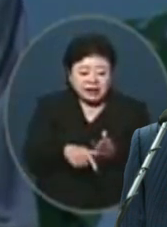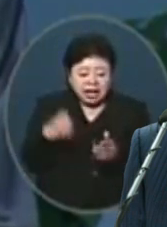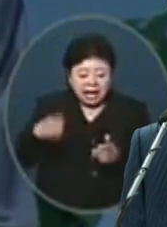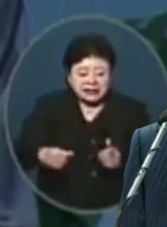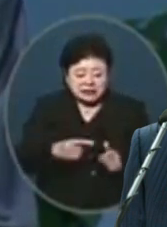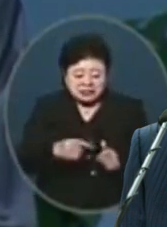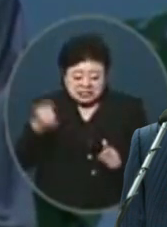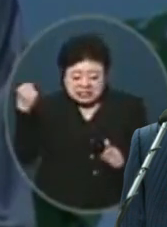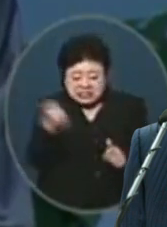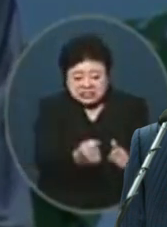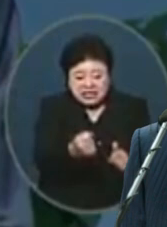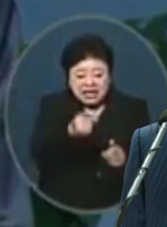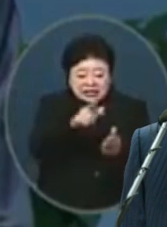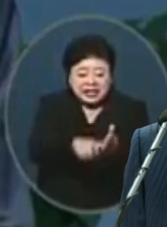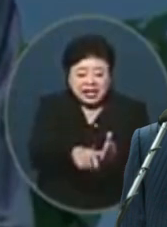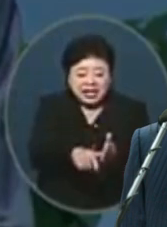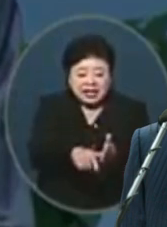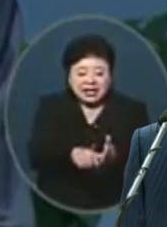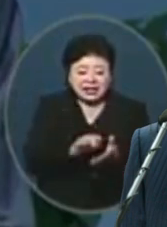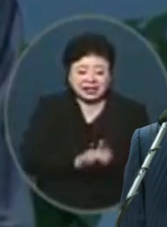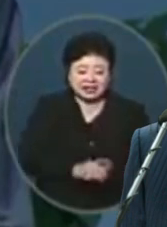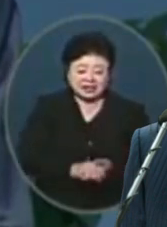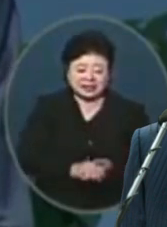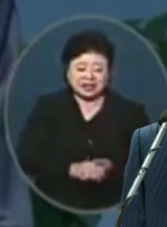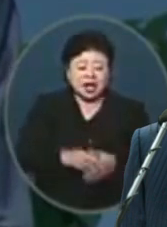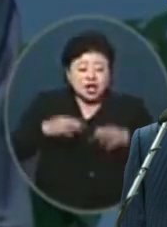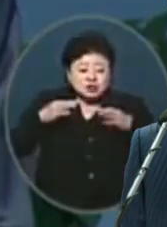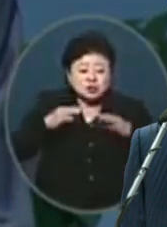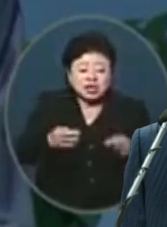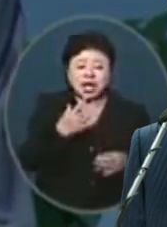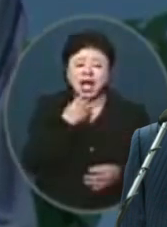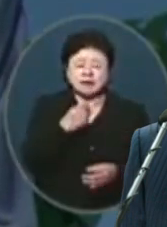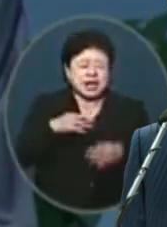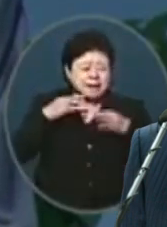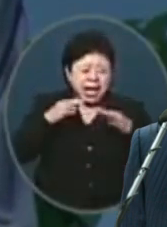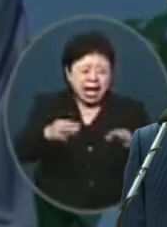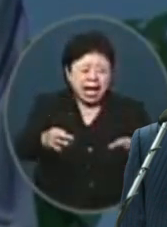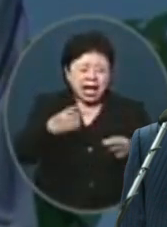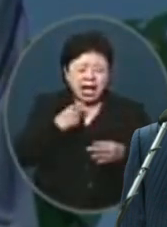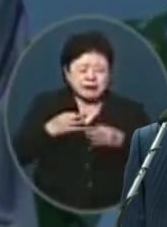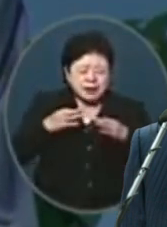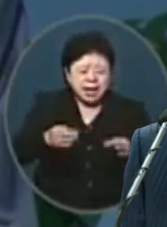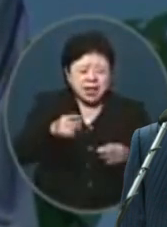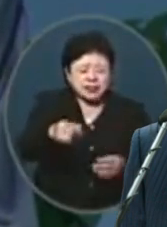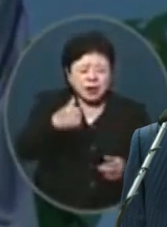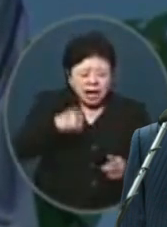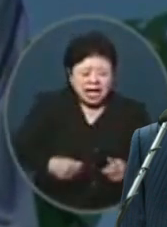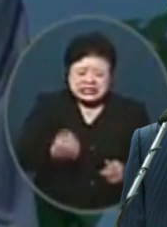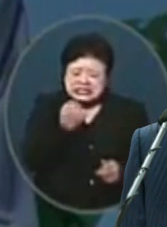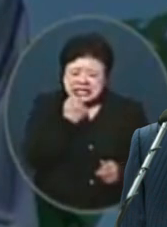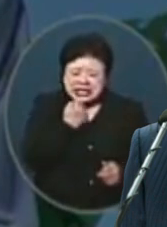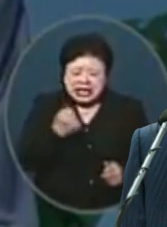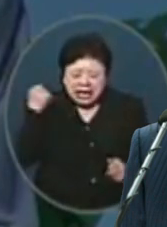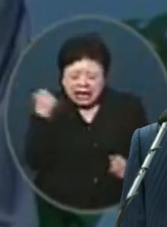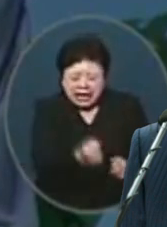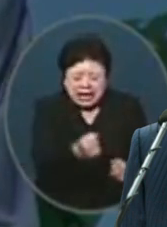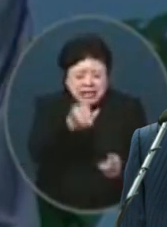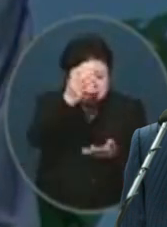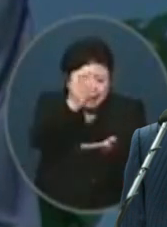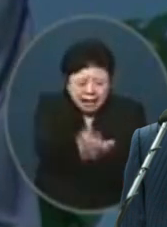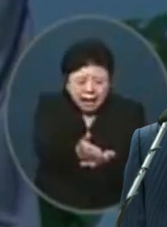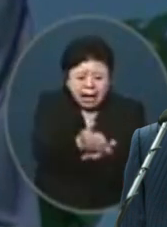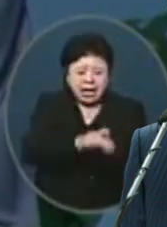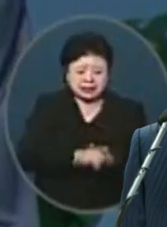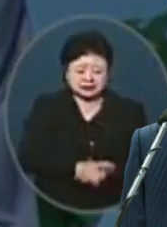때 하늘에서 소리에서 가로대 아브라함아 아브라함아 너 아들 이삭에게 손대지